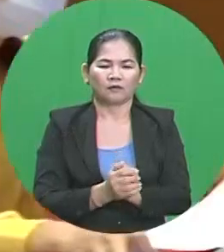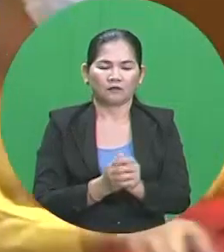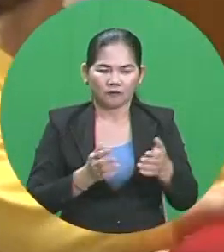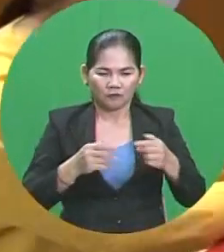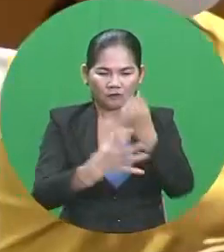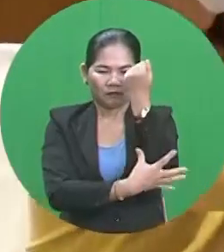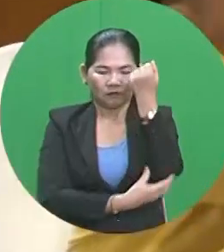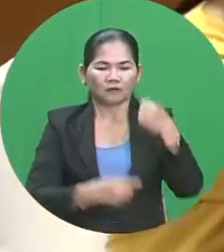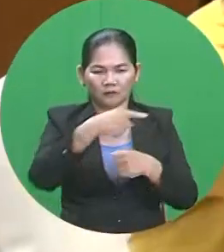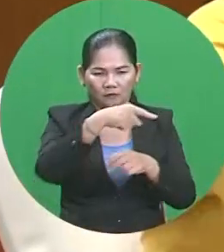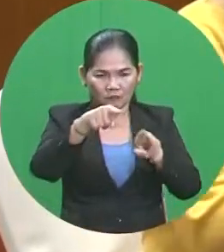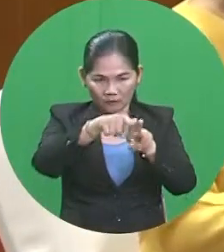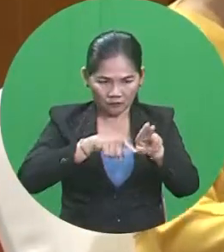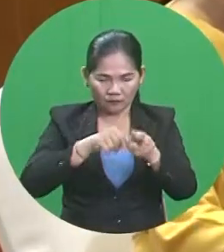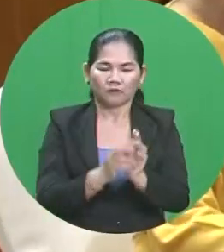ដែលកំពុងរស់នៅក្រោមបន្ទាត់ភាពក្រីក្រ